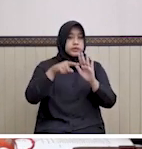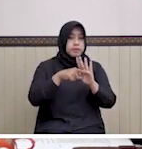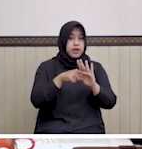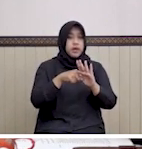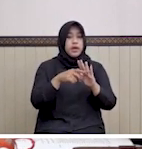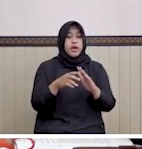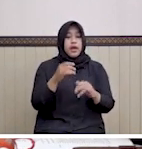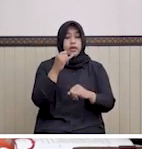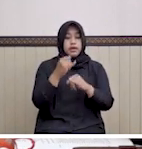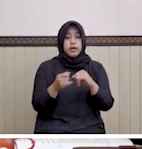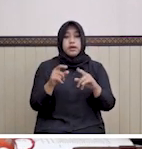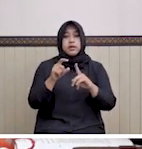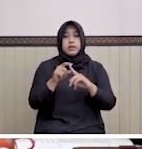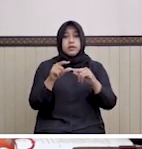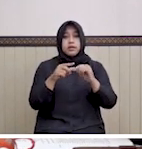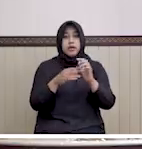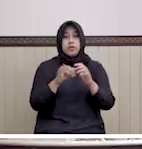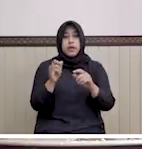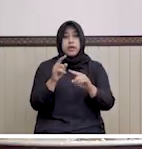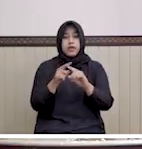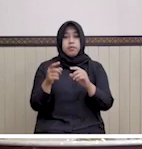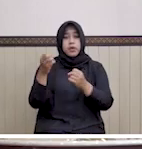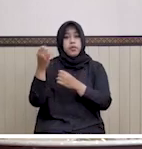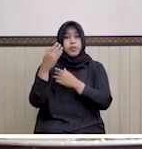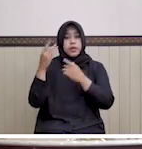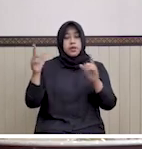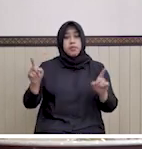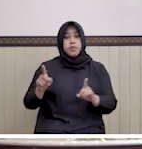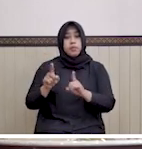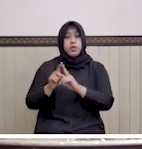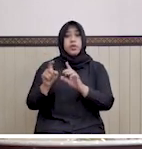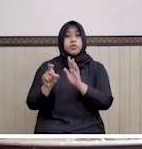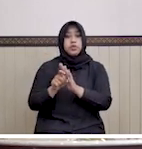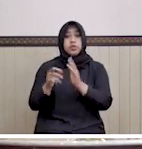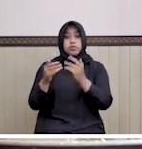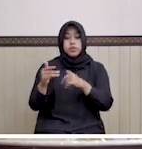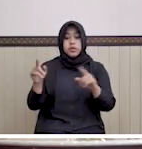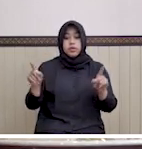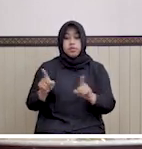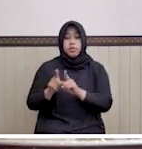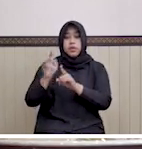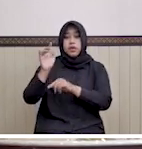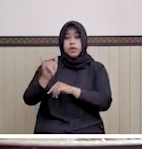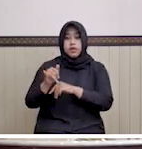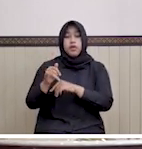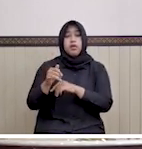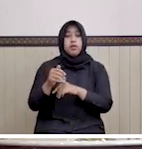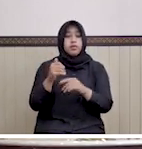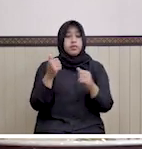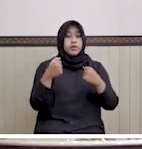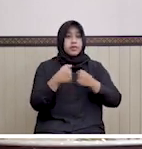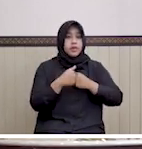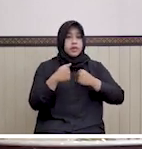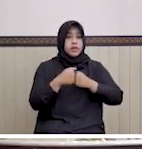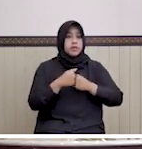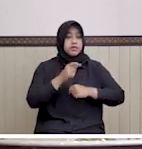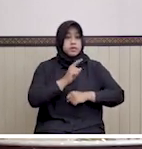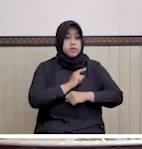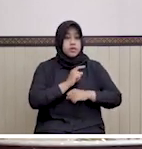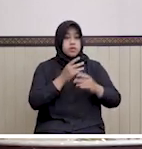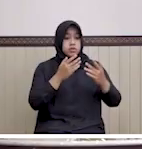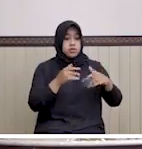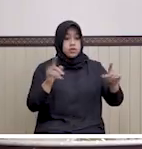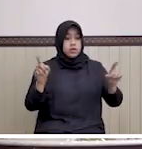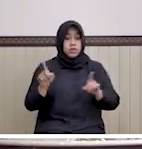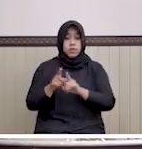didamaikan gitu ya tanpa sepengetahuan dari pendamping misalnya sudah didampingi nih Itu yaitu tantangan tersendiri Oh gitu ya udah